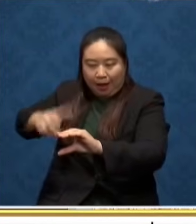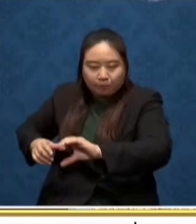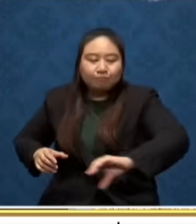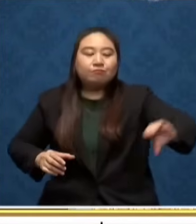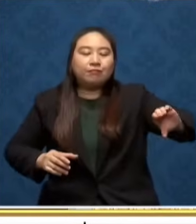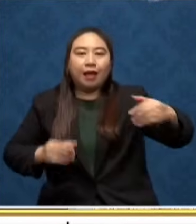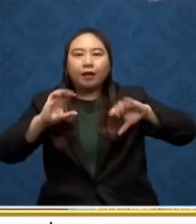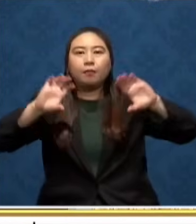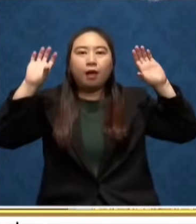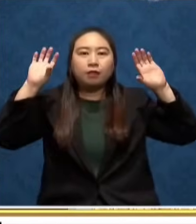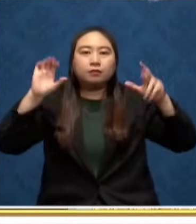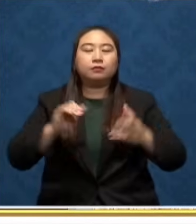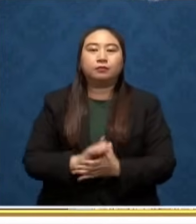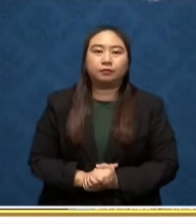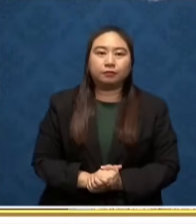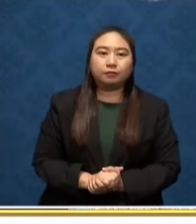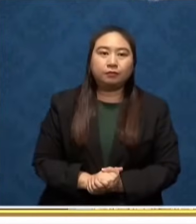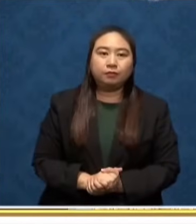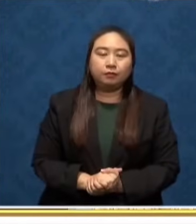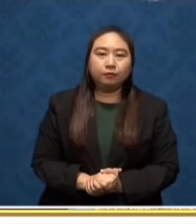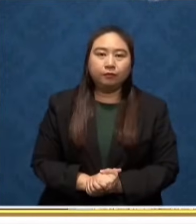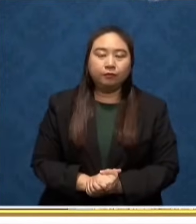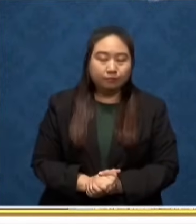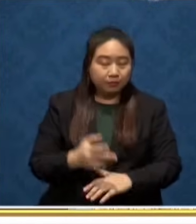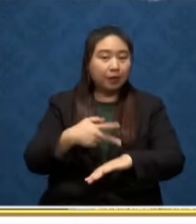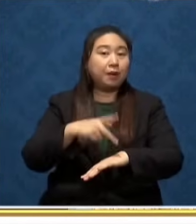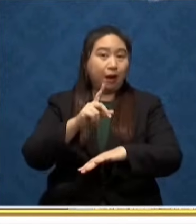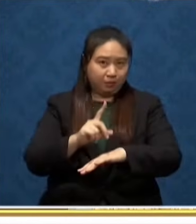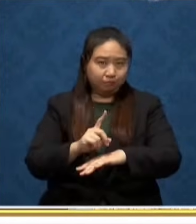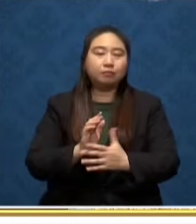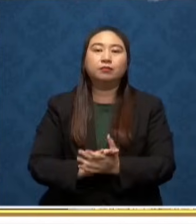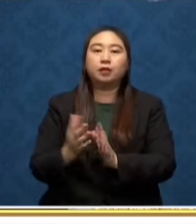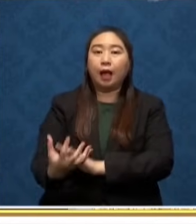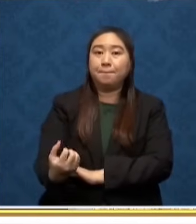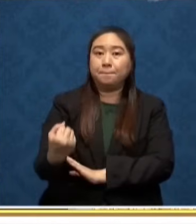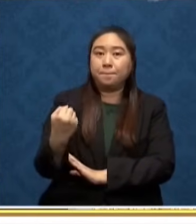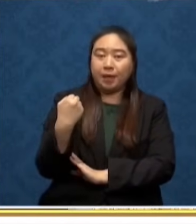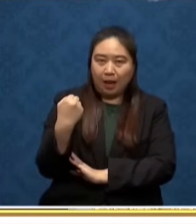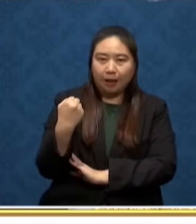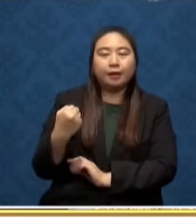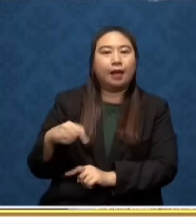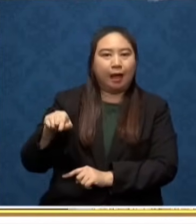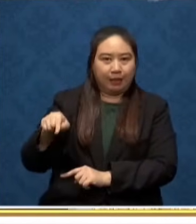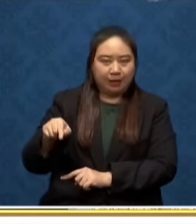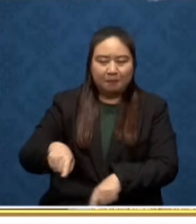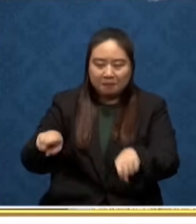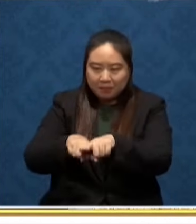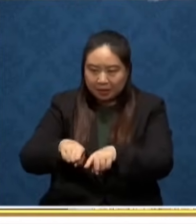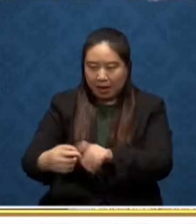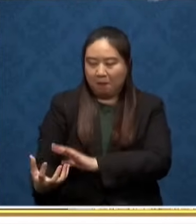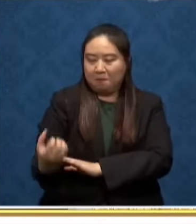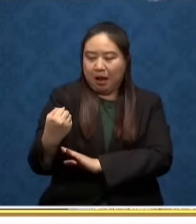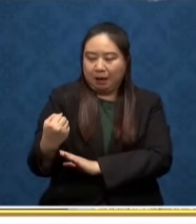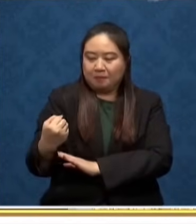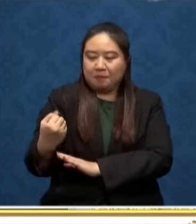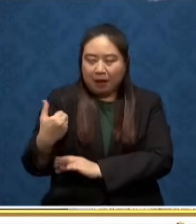รัฐบาลท่านประธานคะอำนาจที่เบ็ดเสร็จนำมาซึ่งความช่อฉนที่เบ็ดเสร็จ